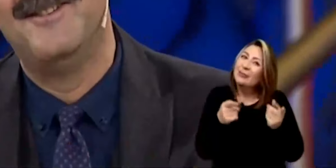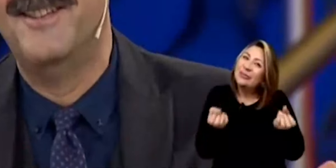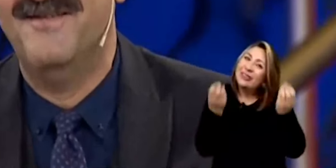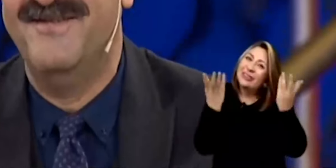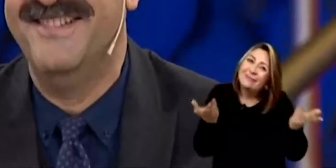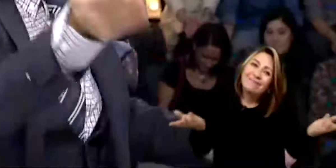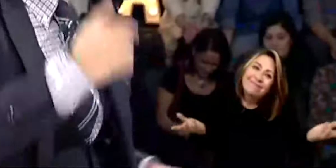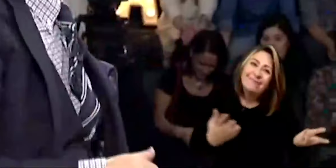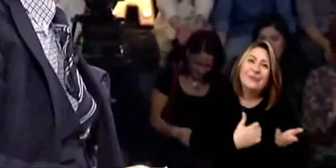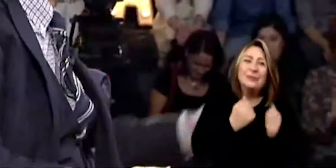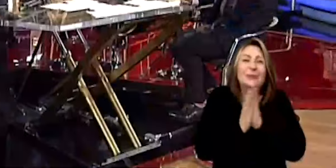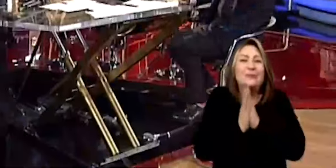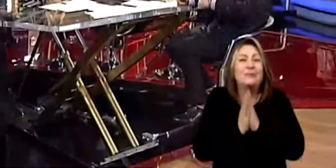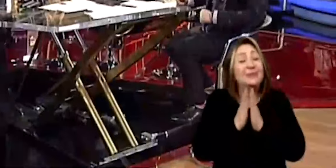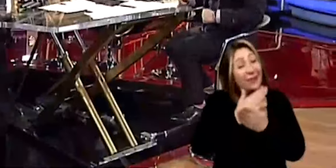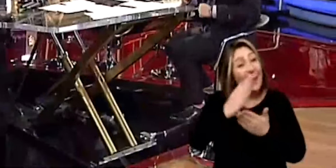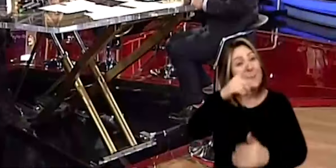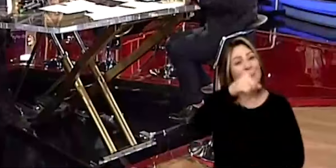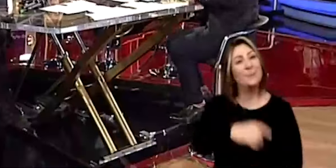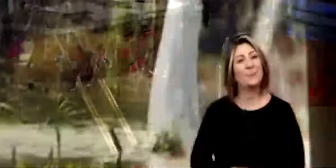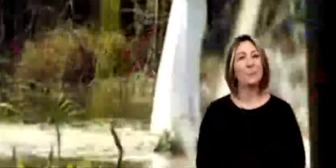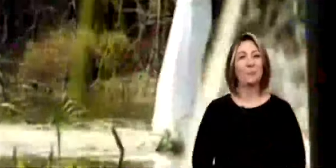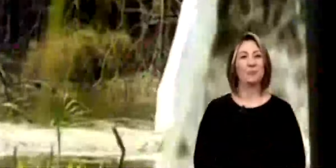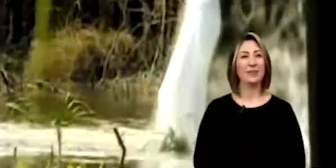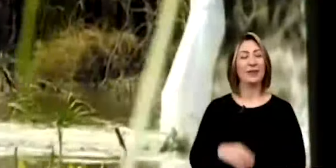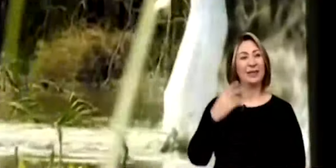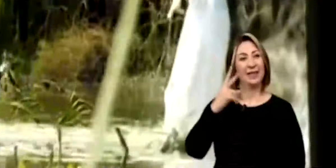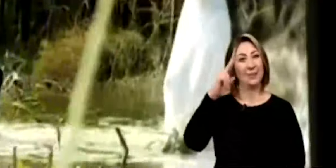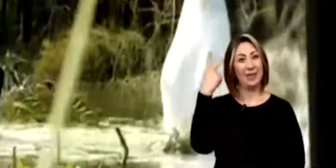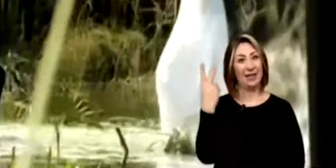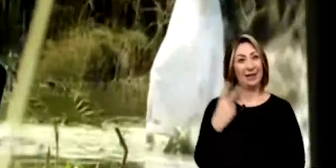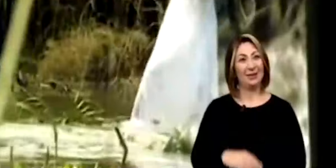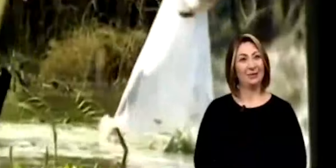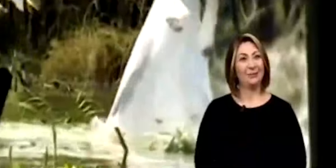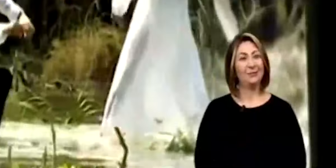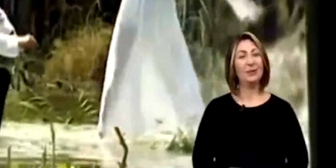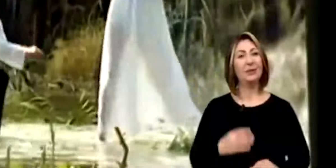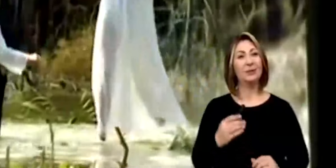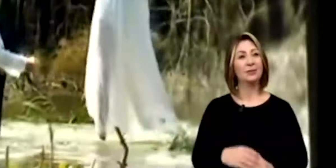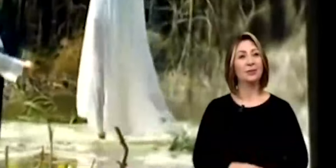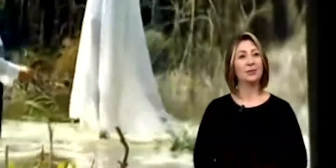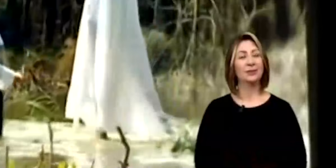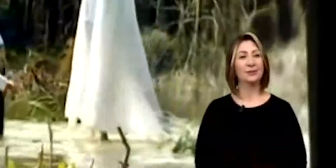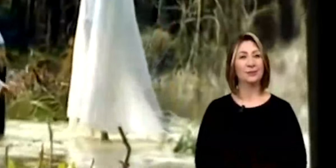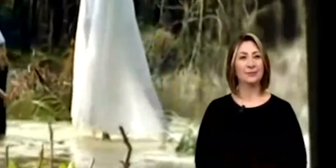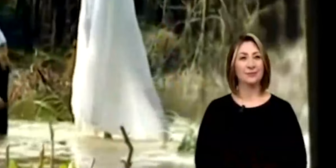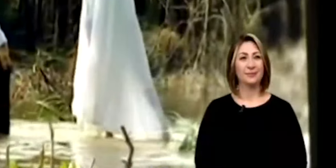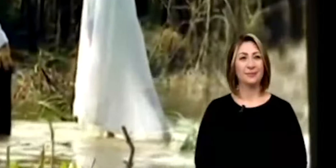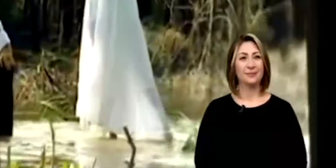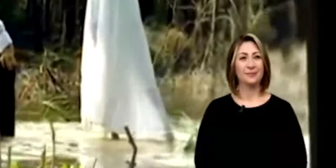yani. Üzgünüm. Hayır, harikulade. Devam. 2002. Yavrum, dolaş yine